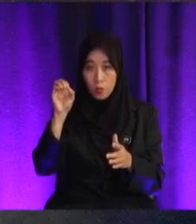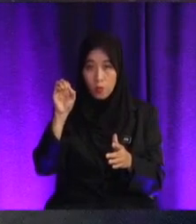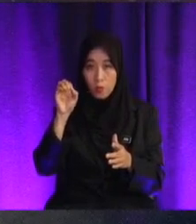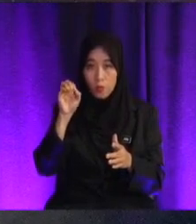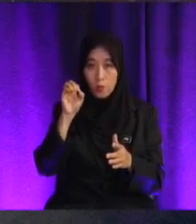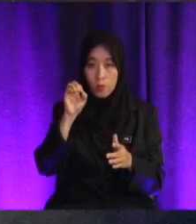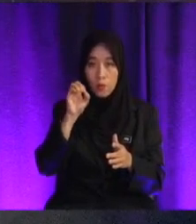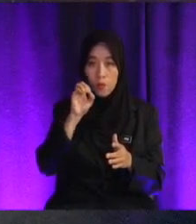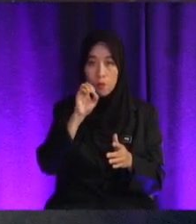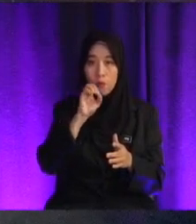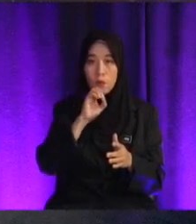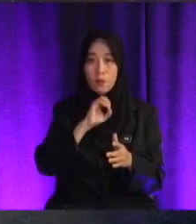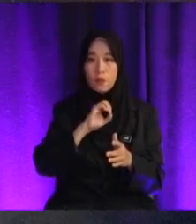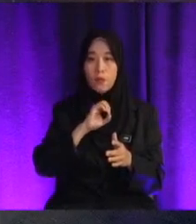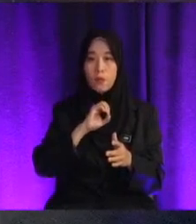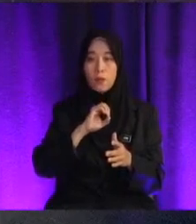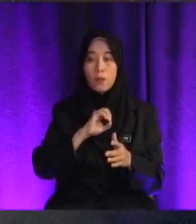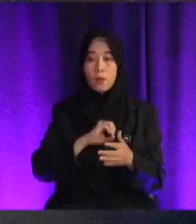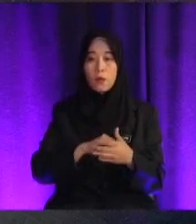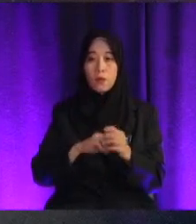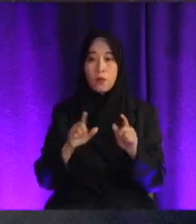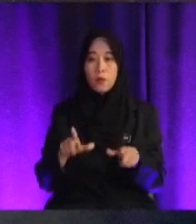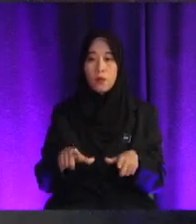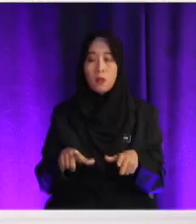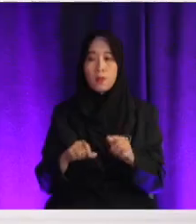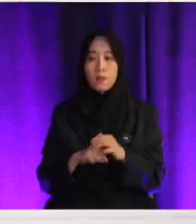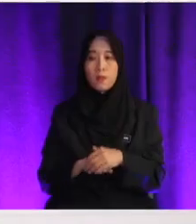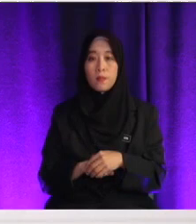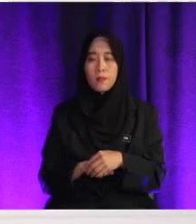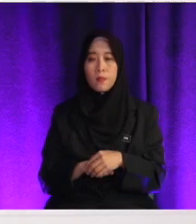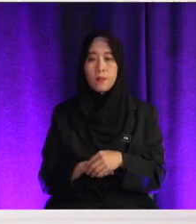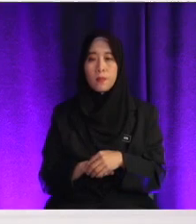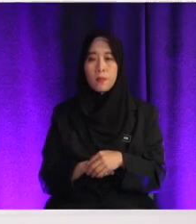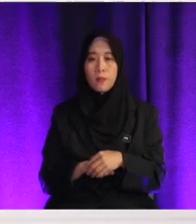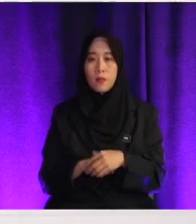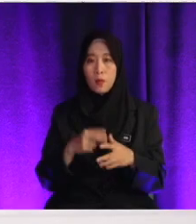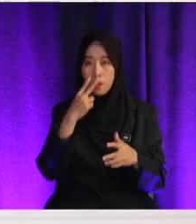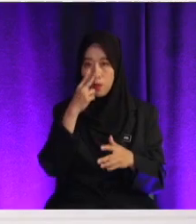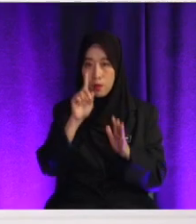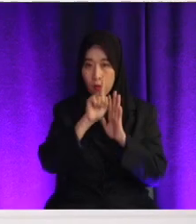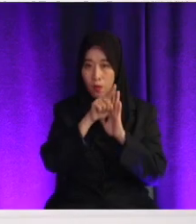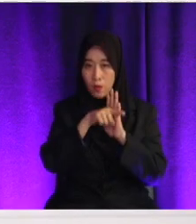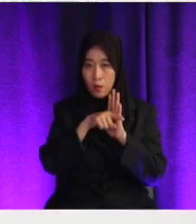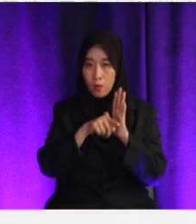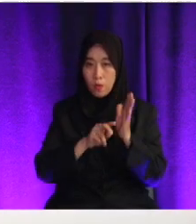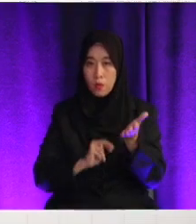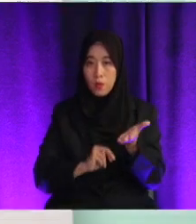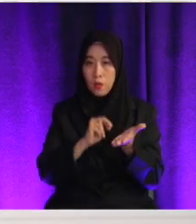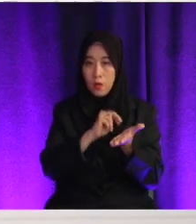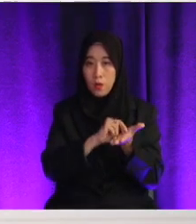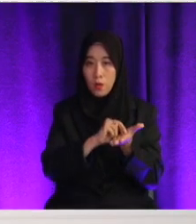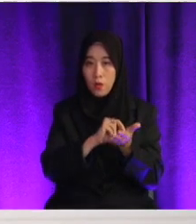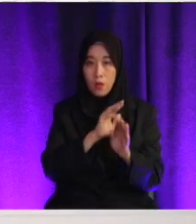sudah kosong? Kosong. Okey, bila dah kosong baru boleh buat pengujian. Bismillahirrahmanirrahim. Okey, perhatikan jarum sama ada dia naik ataupun